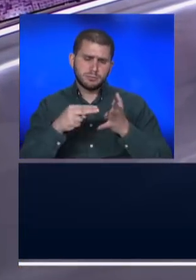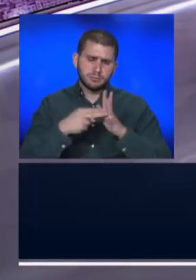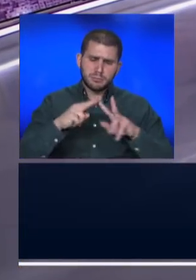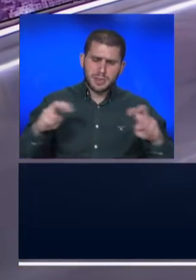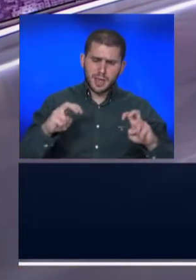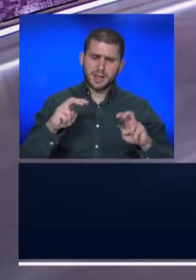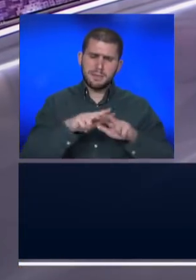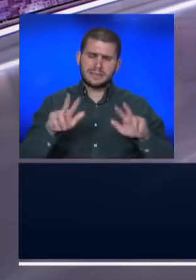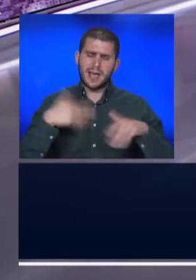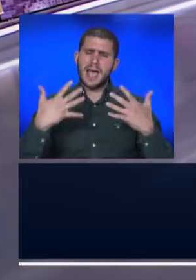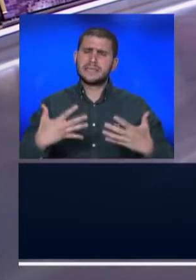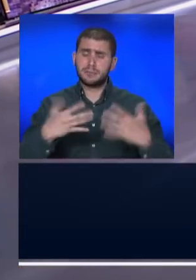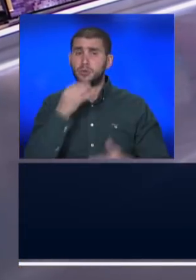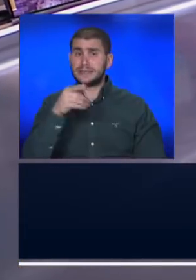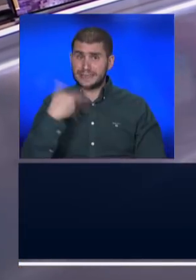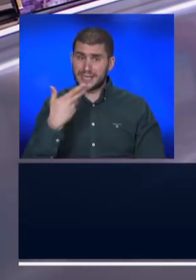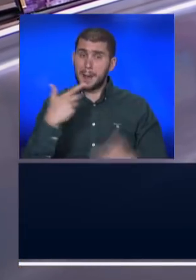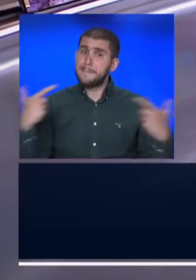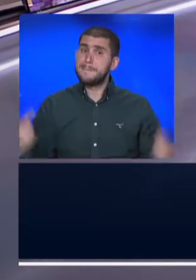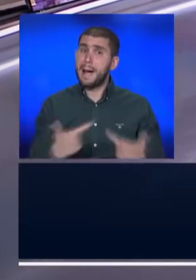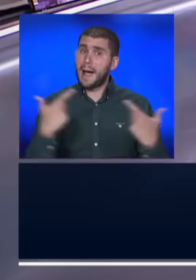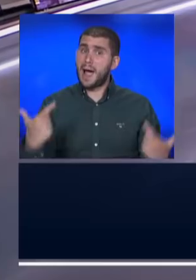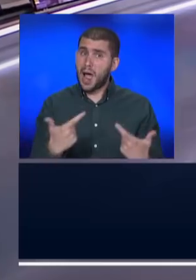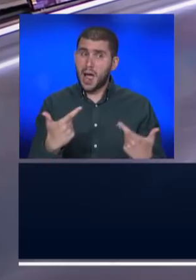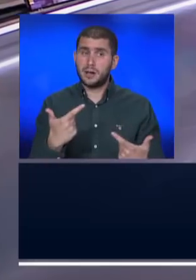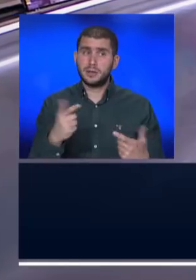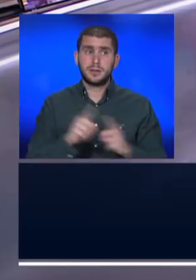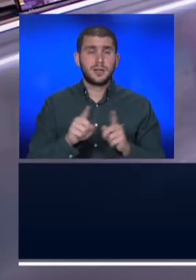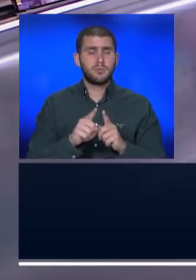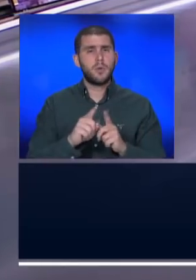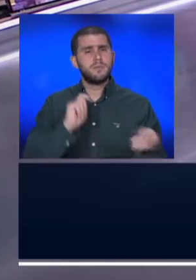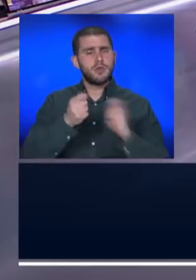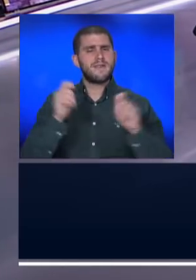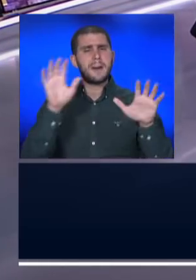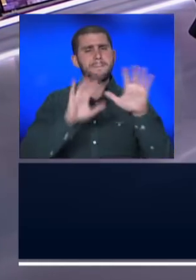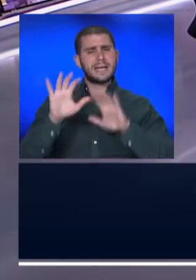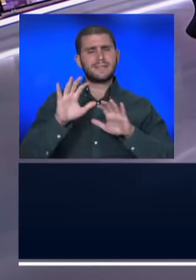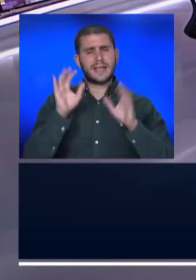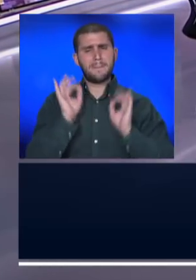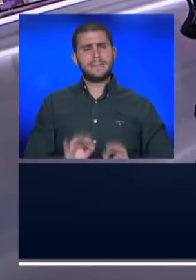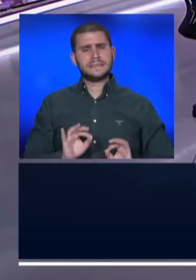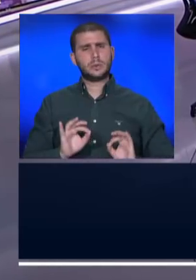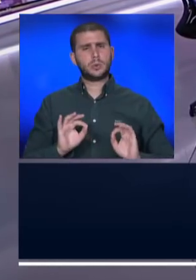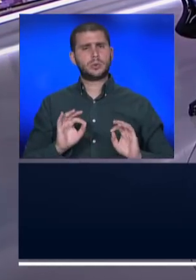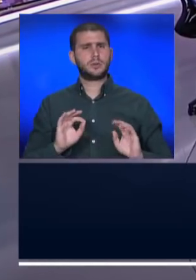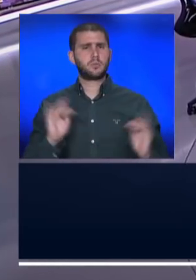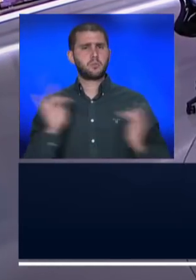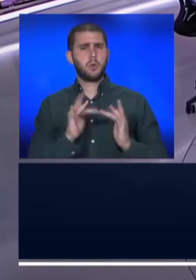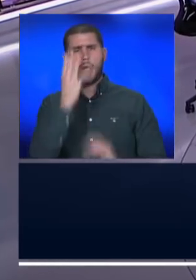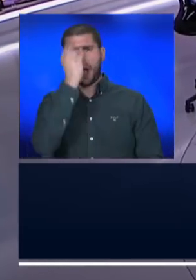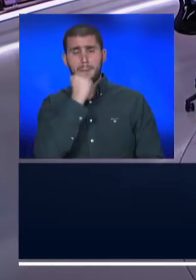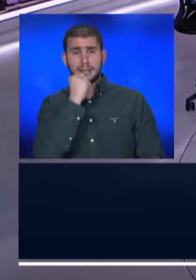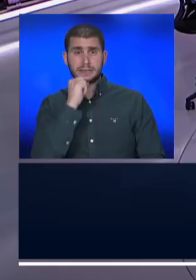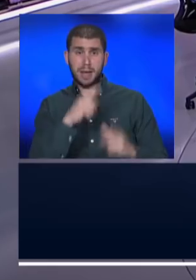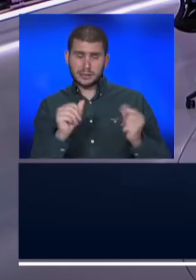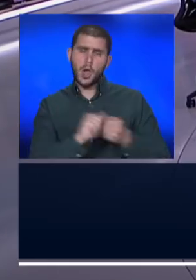זאת הולכת להיות מערכה שמעצבת את המציאות מחדש מול חמאס ברצועה, או שאנחנו הולכים שוב